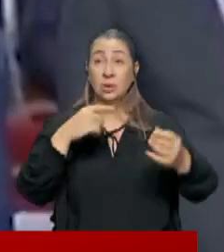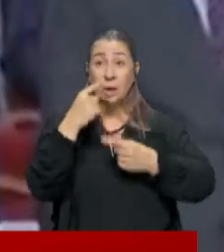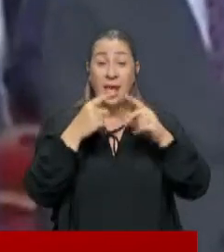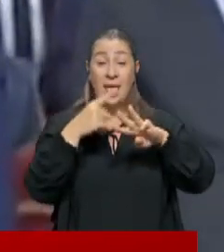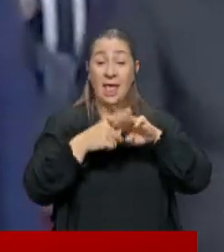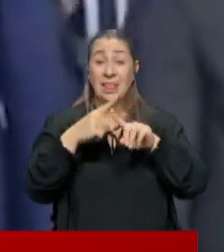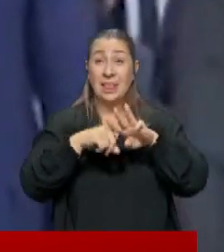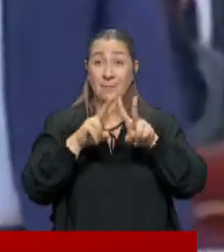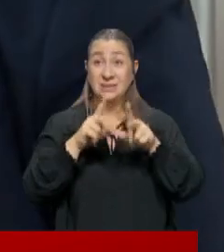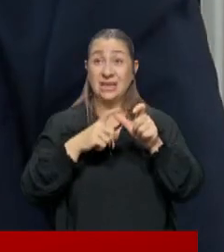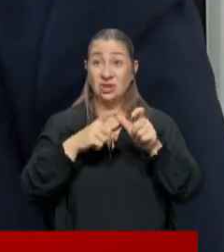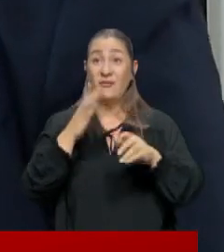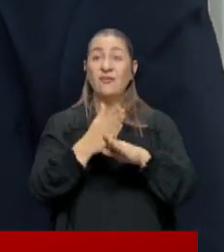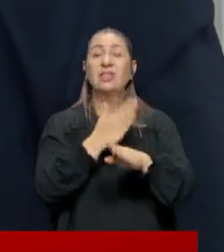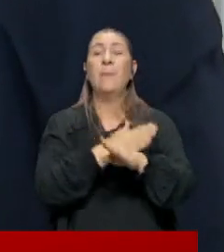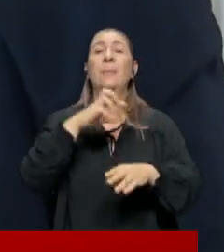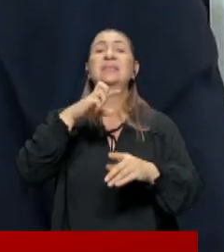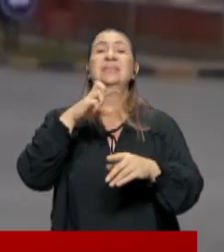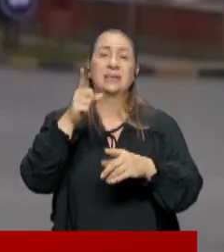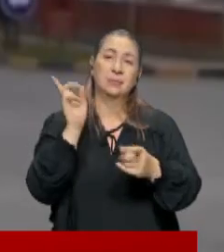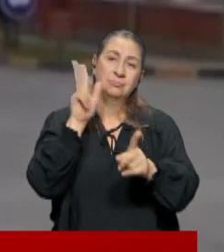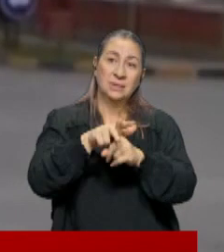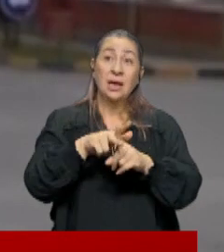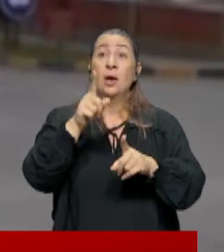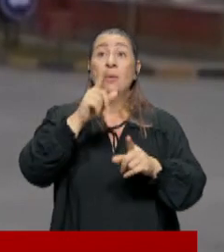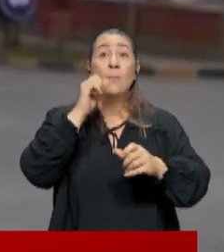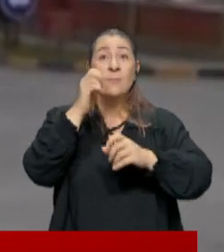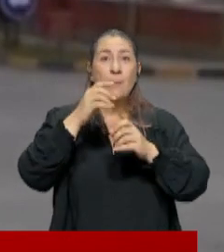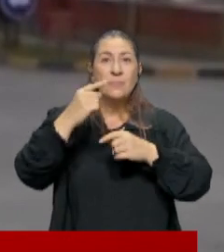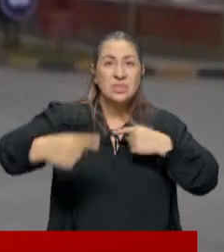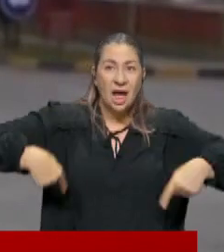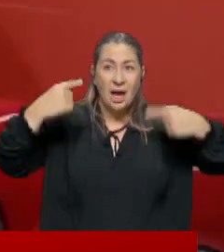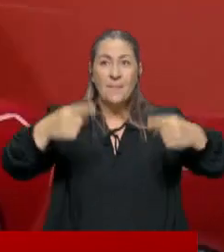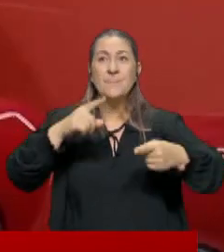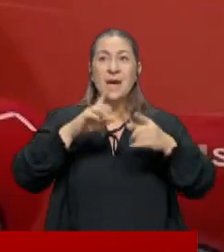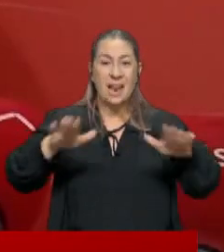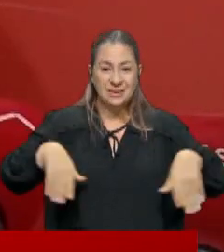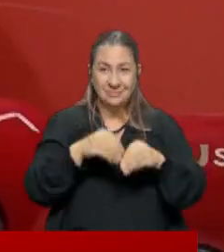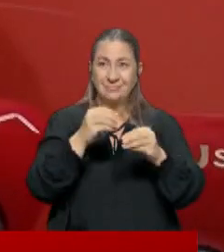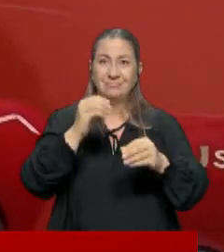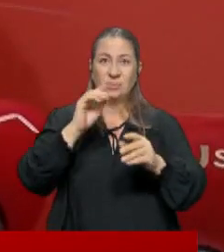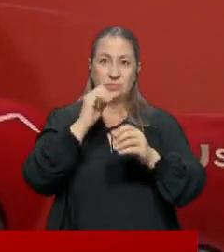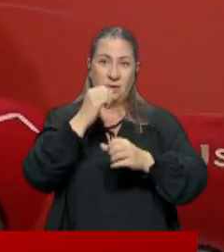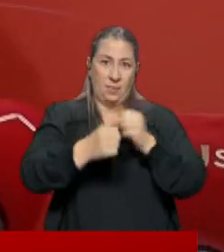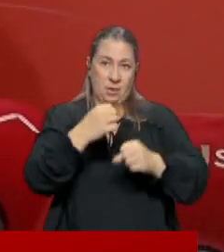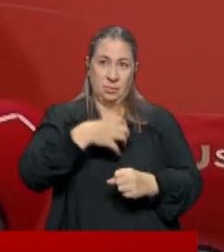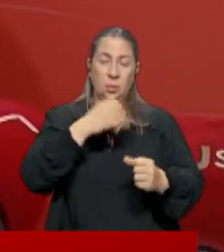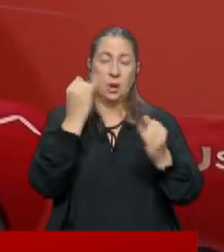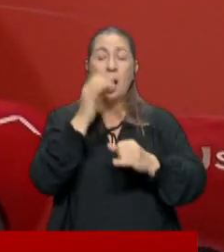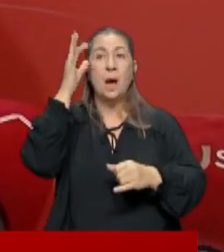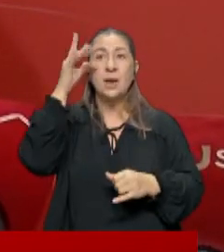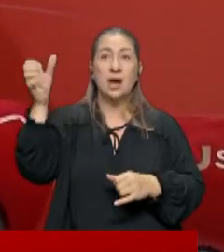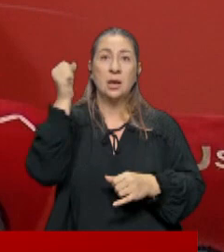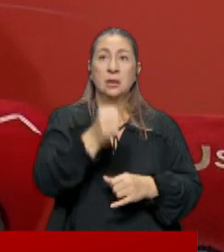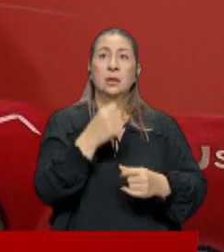getiren Ethem Sancak, Vatan Partisi'ne katıldı. Tank palet fabrikası tartışmalarının odağındaydı. Bir konferansta AK Parti iktidarı Amerika